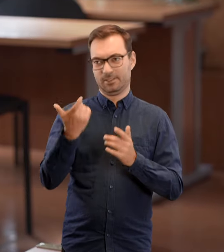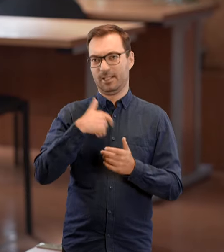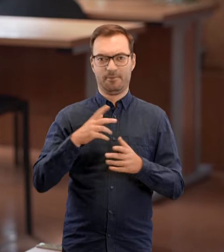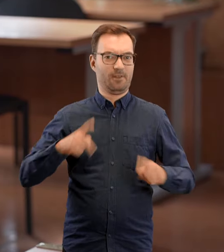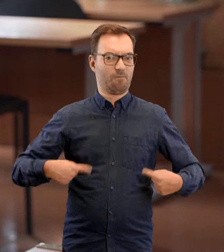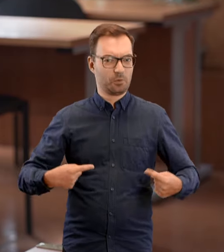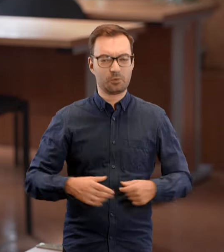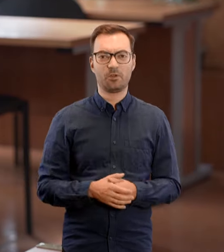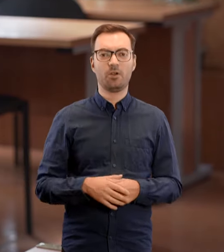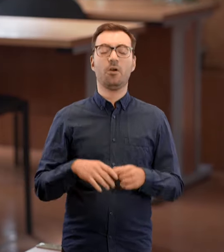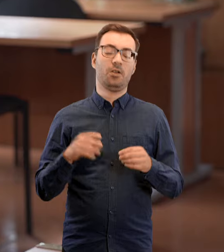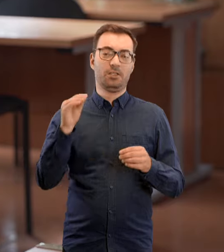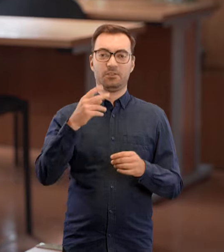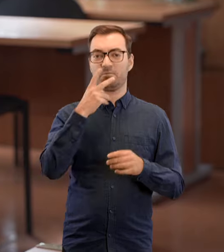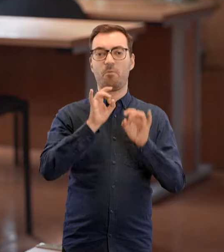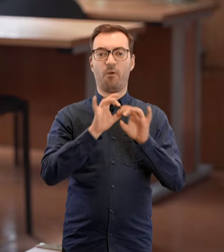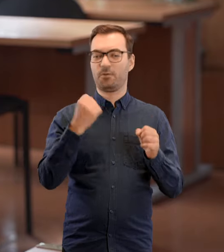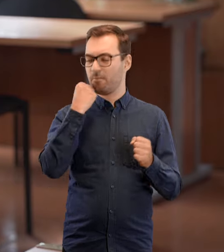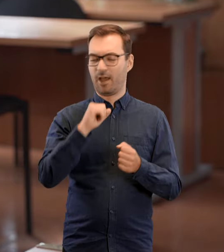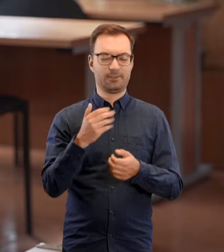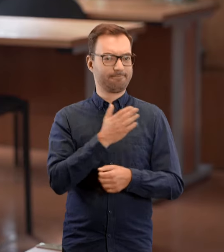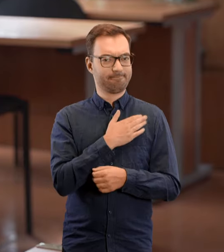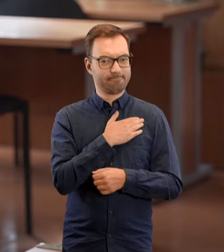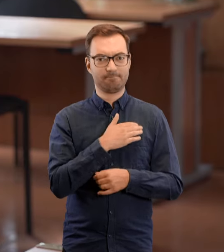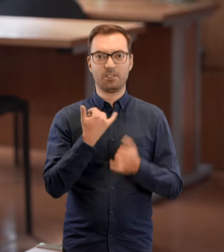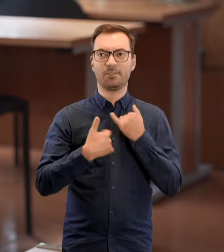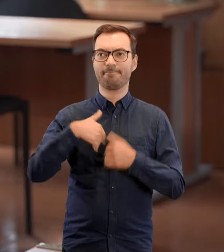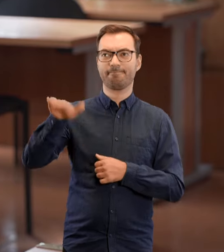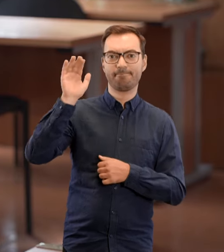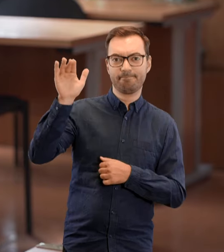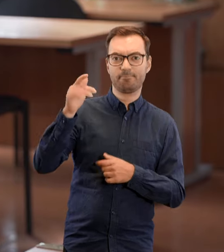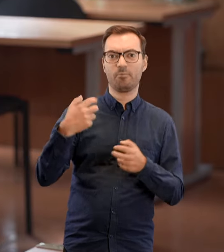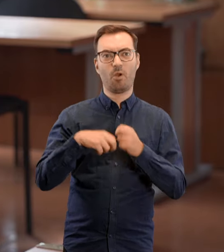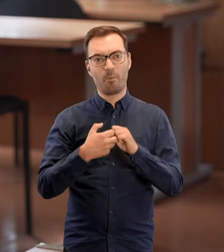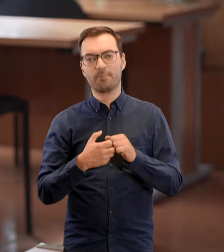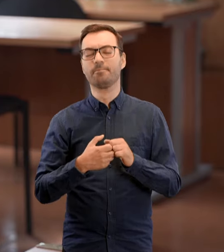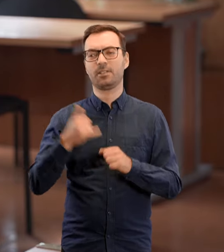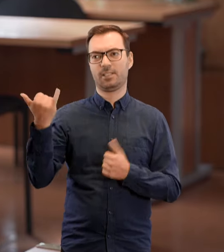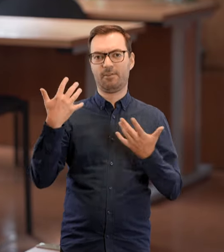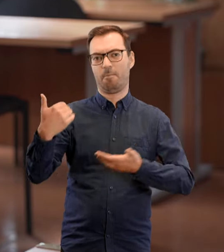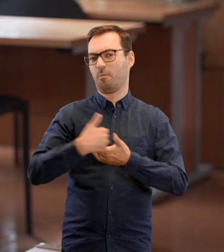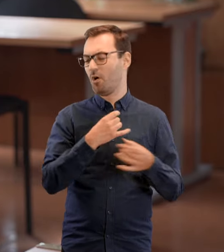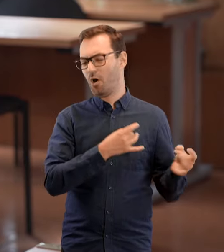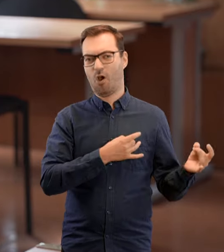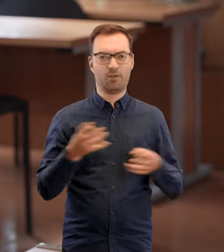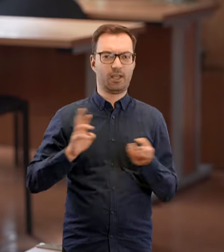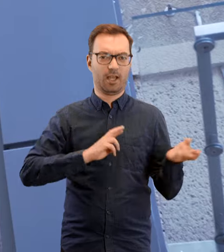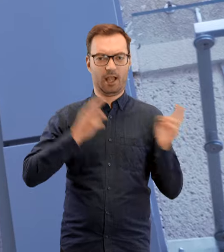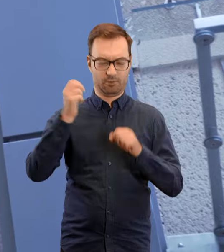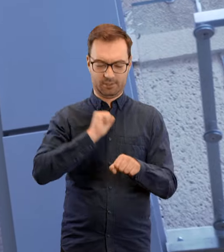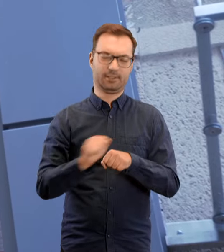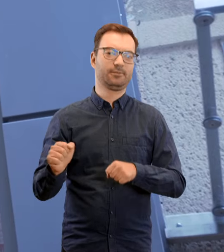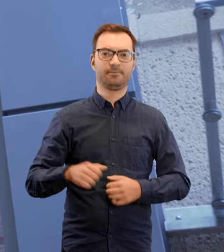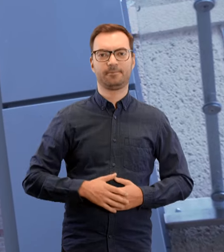Ponadto profesorowie są bardzo pomocni i jeśli jest zgłaszany do nich jakiś problem, to zawsze pomagają od razu, natychmiast reagują po